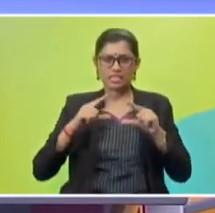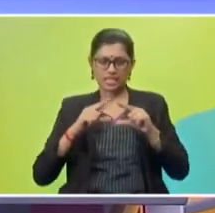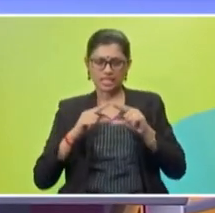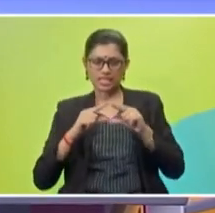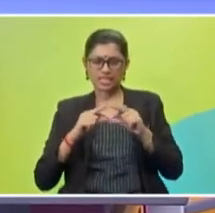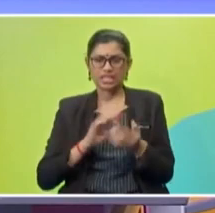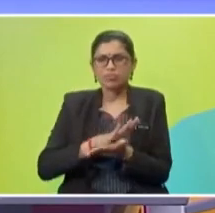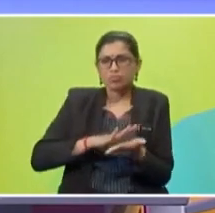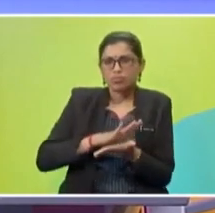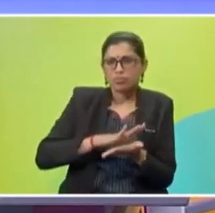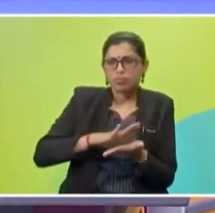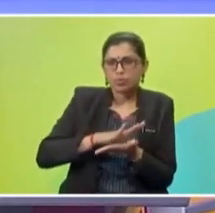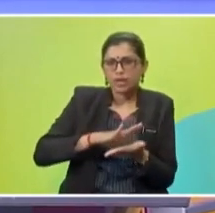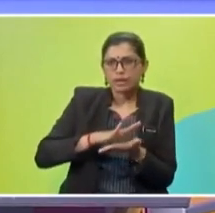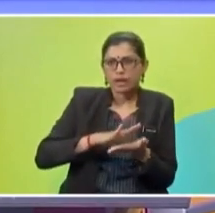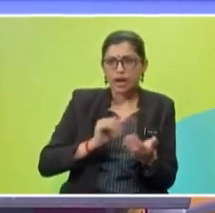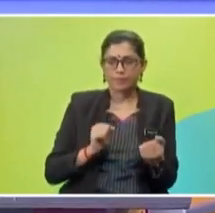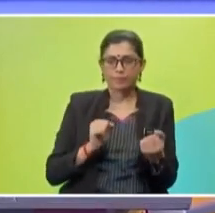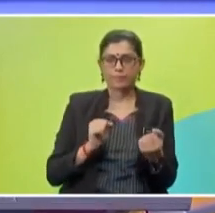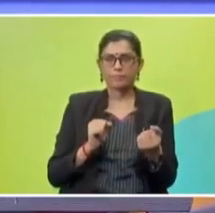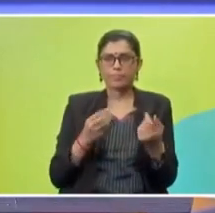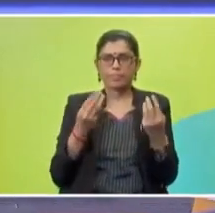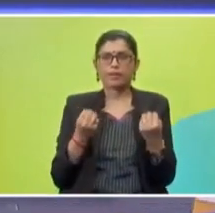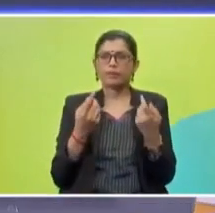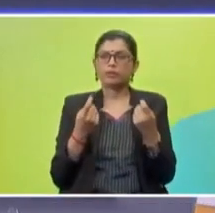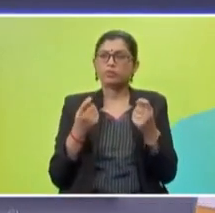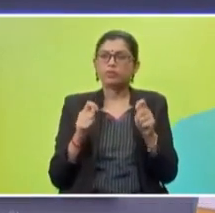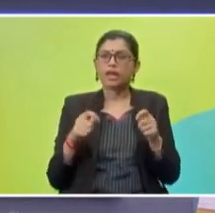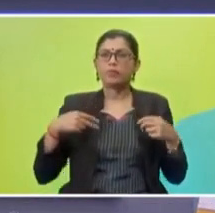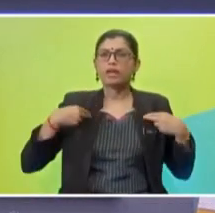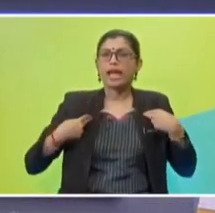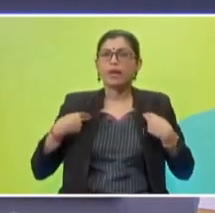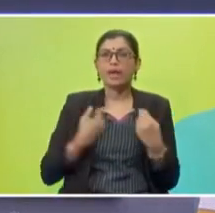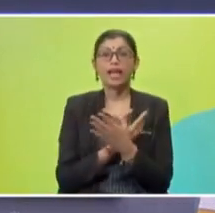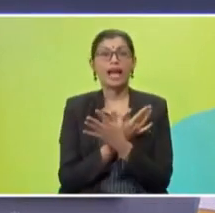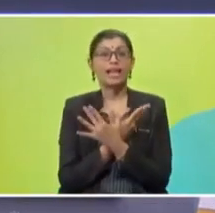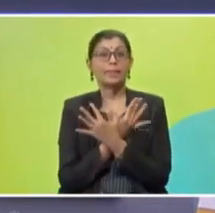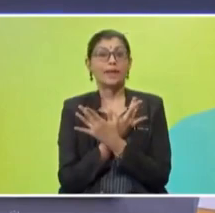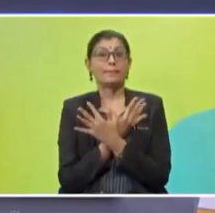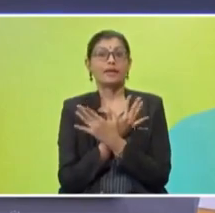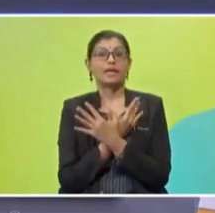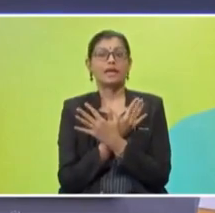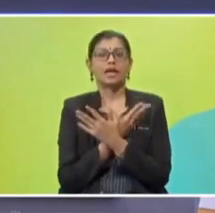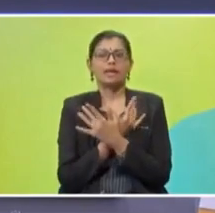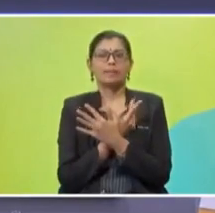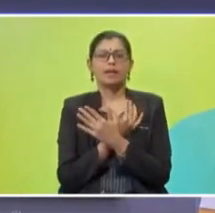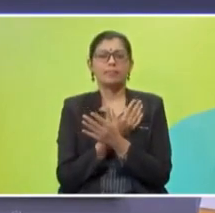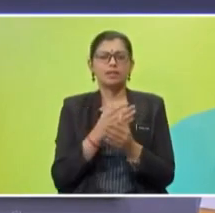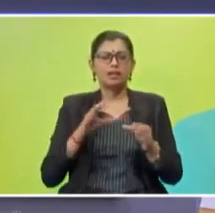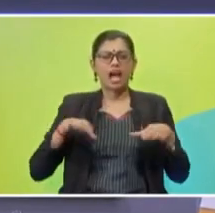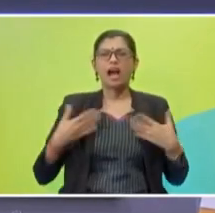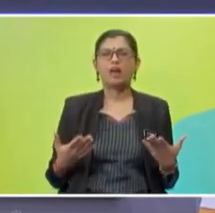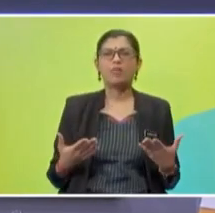bulatkan dulu ah Ivana cukup buat hewan Kameramen ah Oke kalau rambut Macam mane